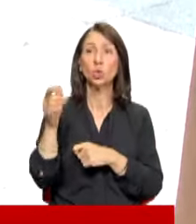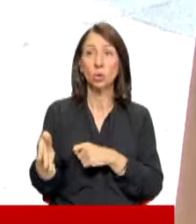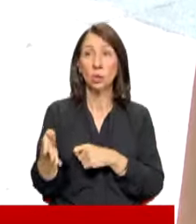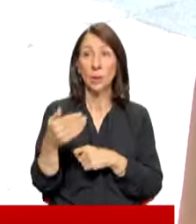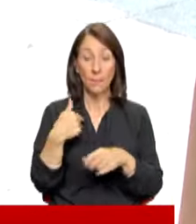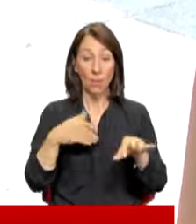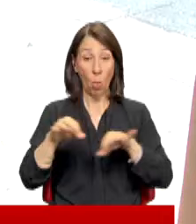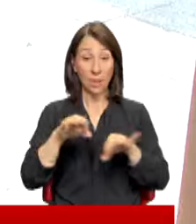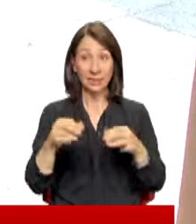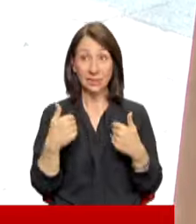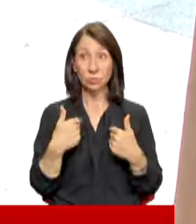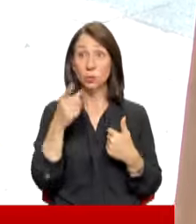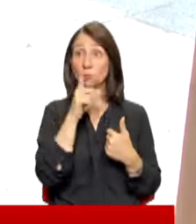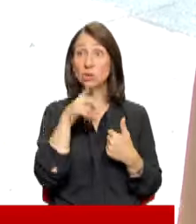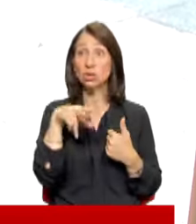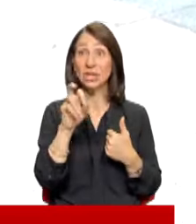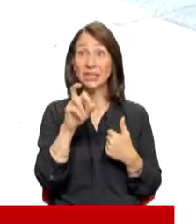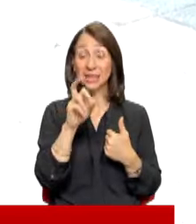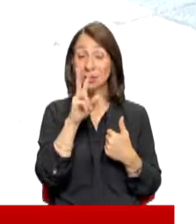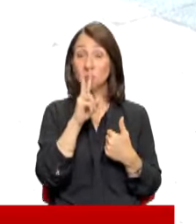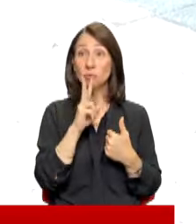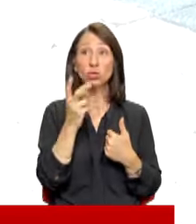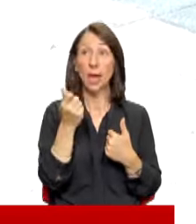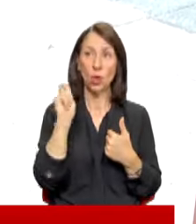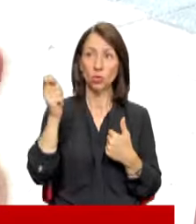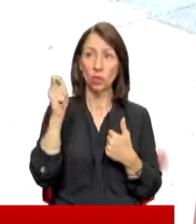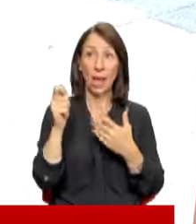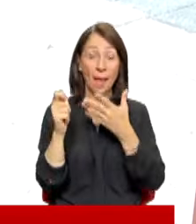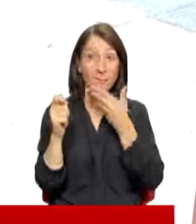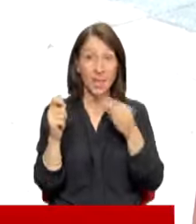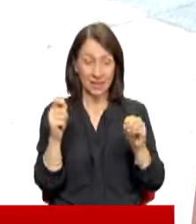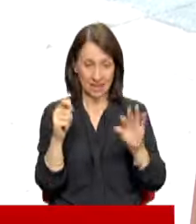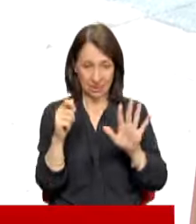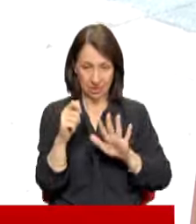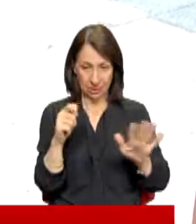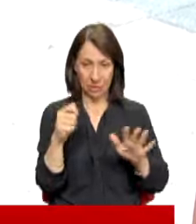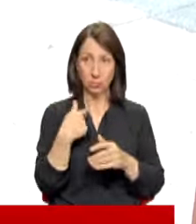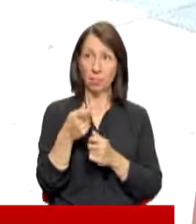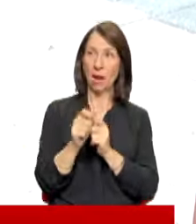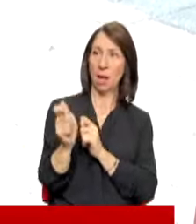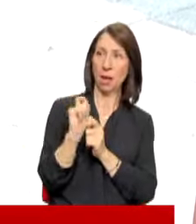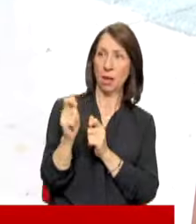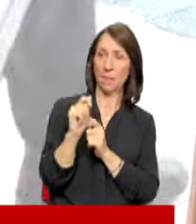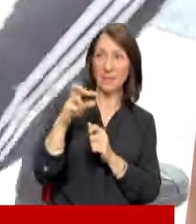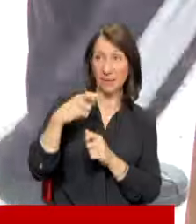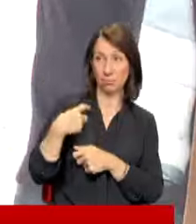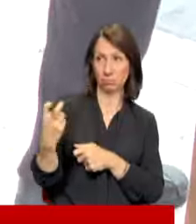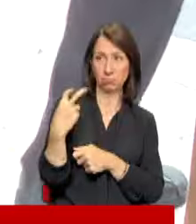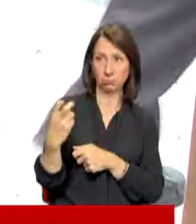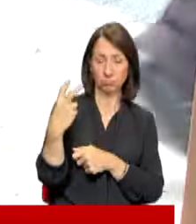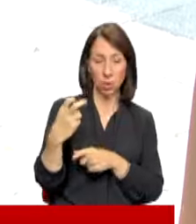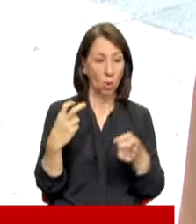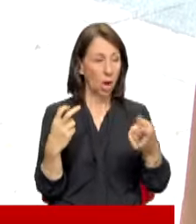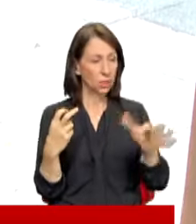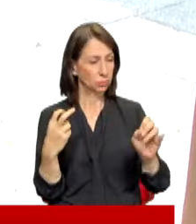Ben mühendisim Ben 180 liramı 200 lir mı Ne emekli sığına para yatırıyor benden O